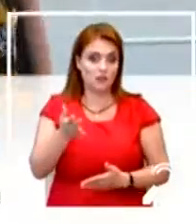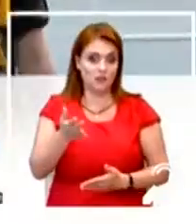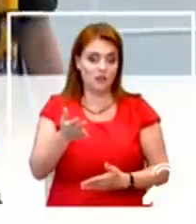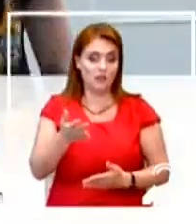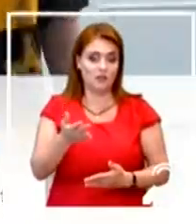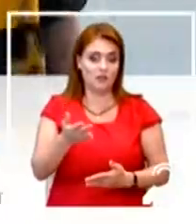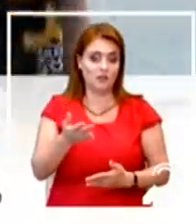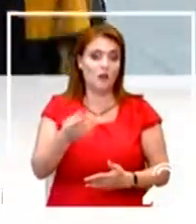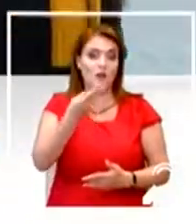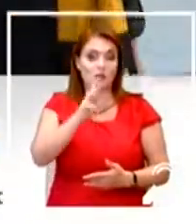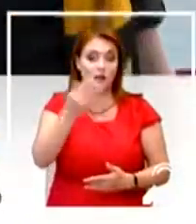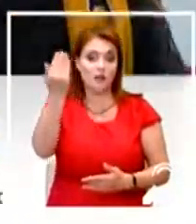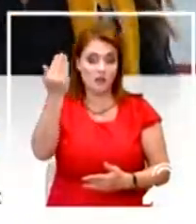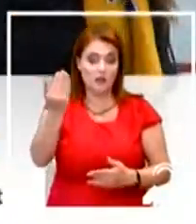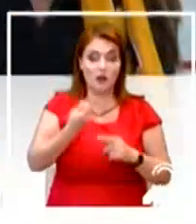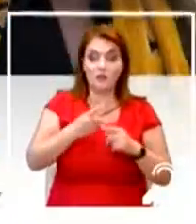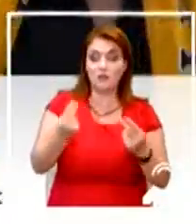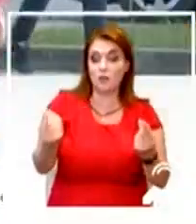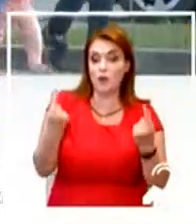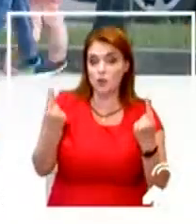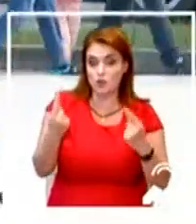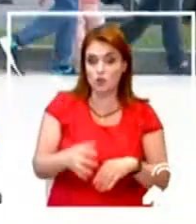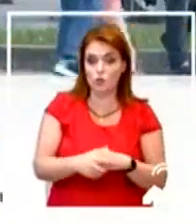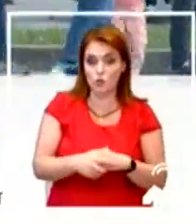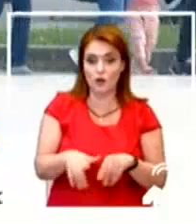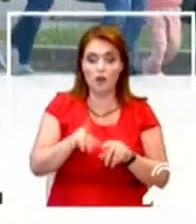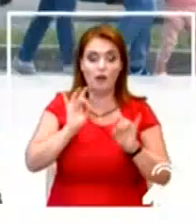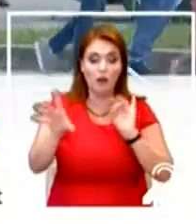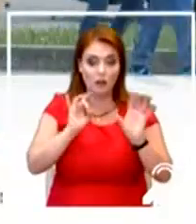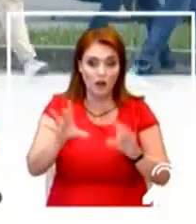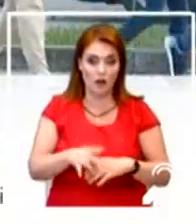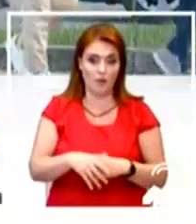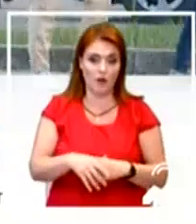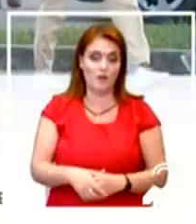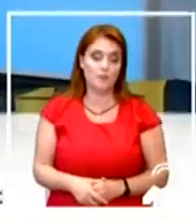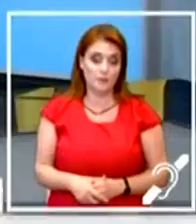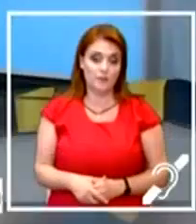financiar pentru un holding responsabil de încălcări grave ale drepturilor omului în regiunea transnistreană.